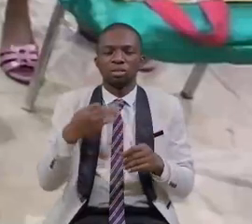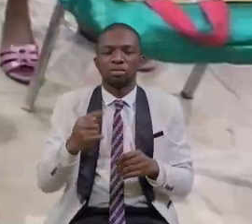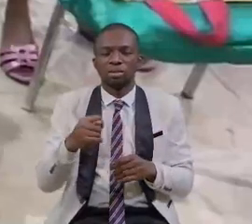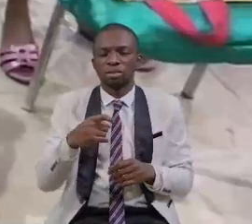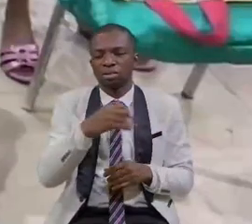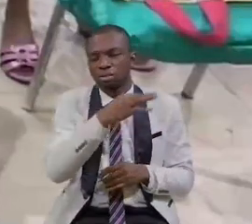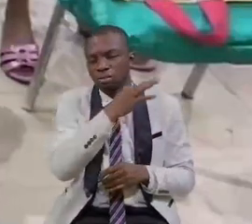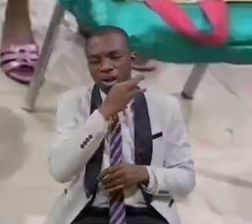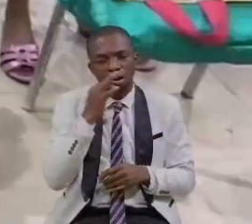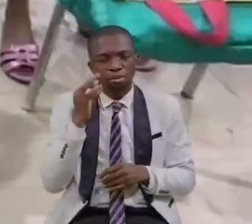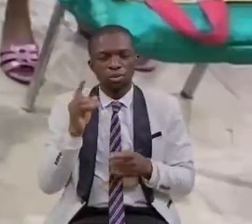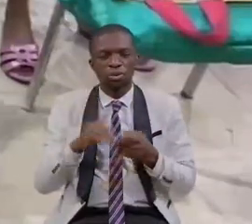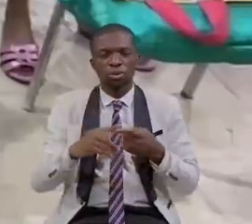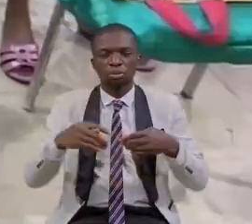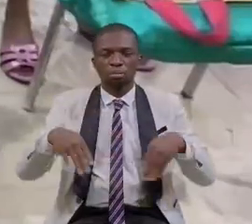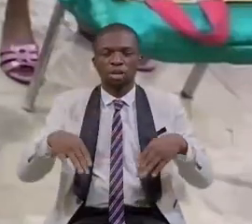Donne aujourd'hui.